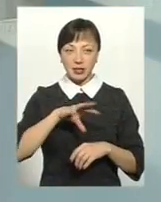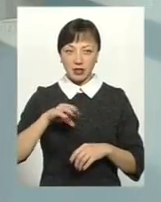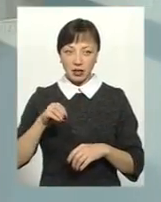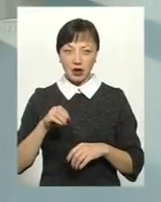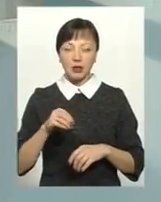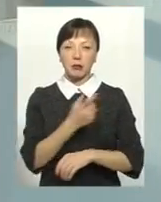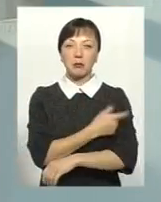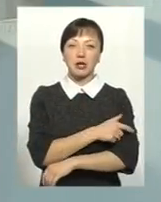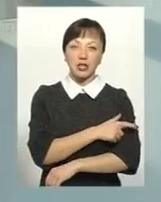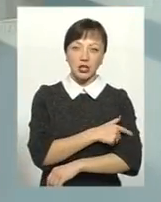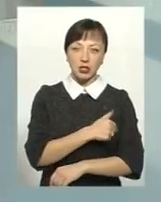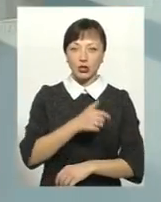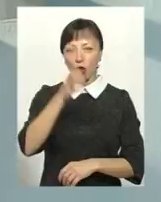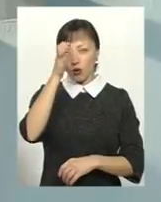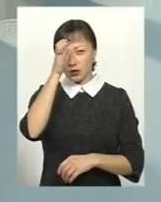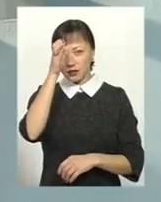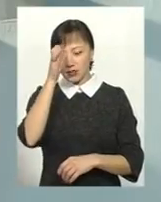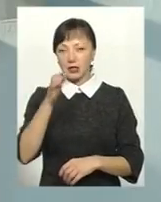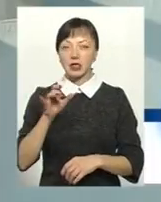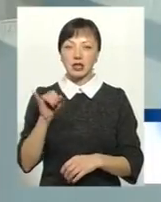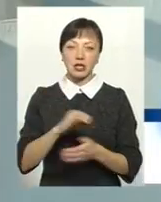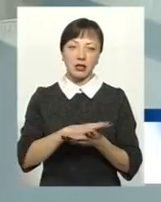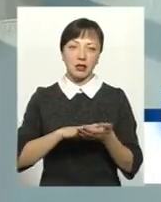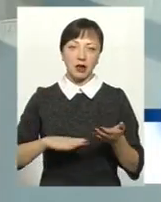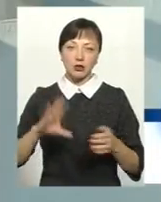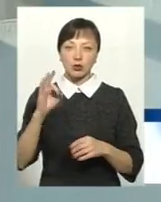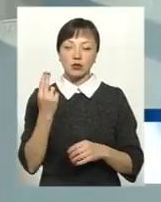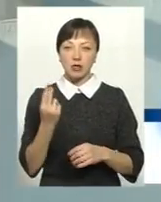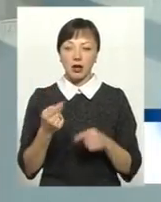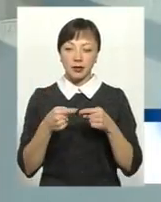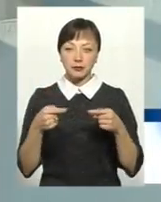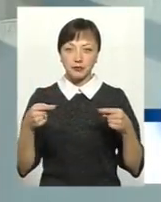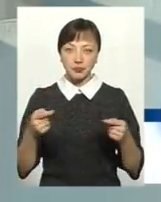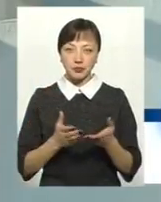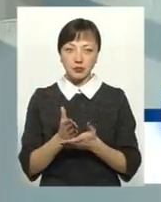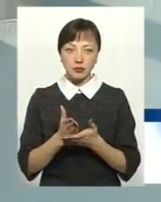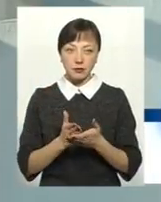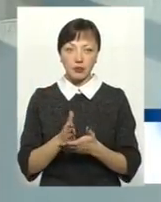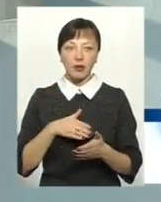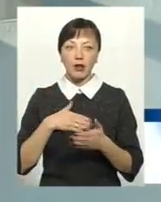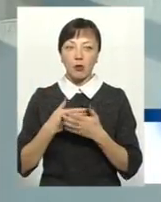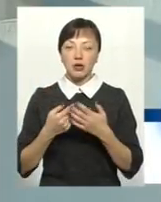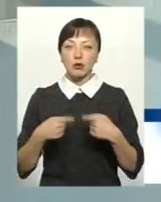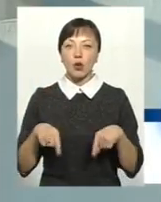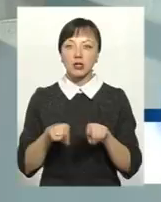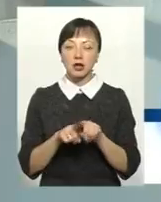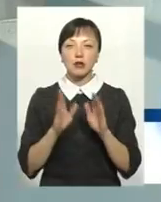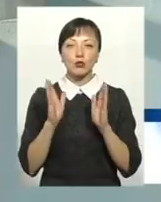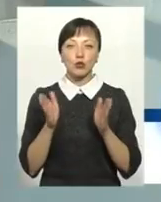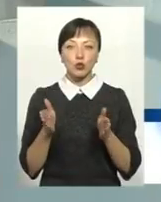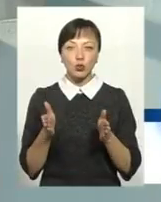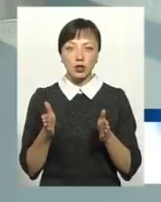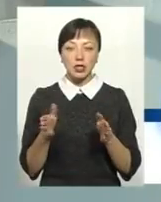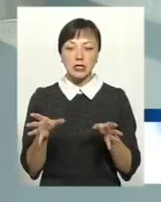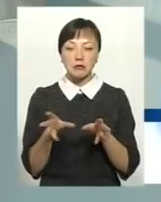зусиллями всіх медичних, освітніх і так далі, соціальних всіляких служб і громадських організацій, що